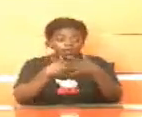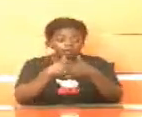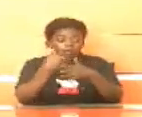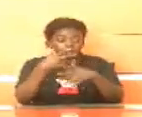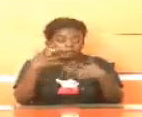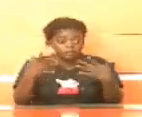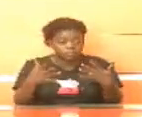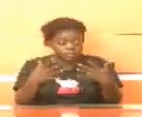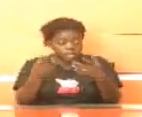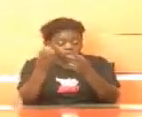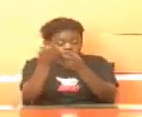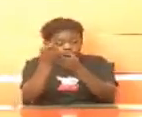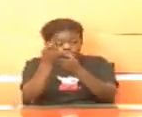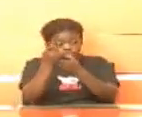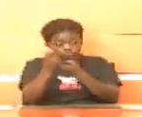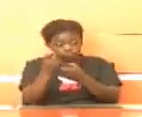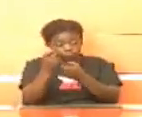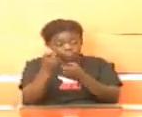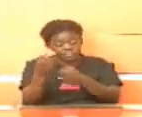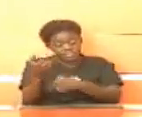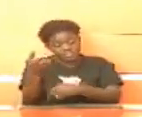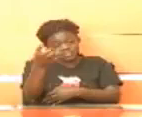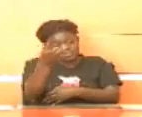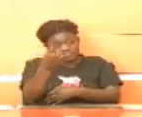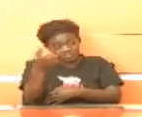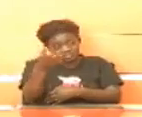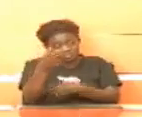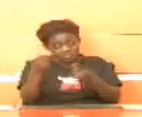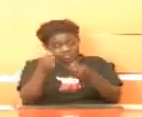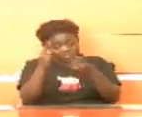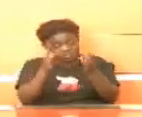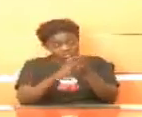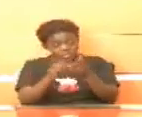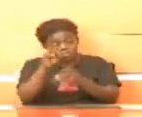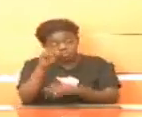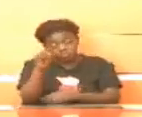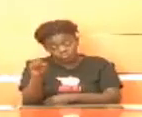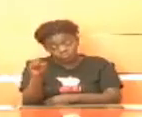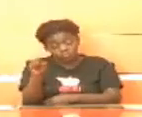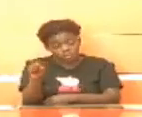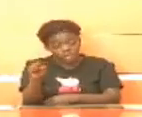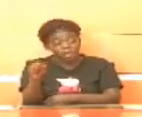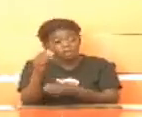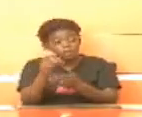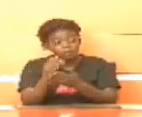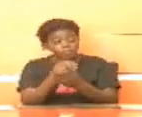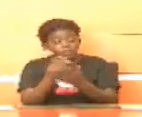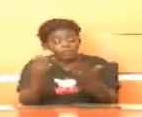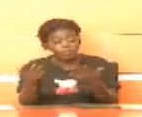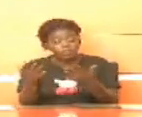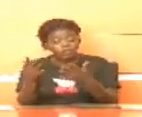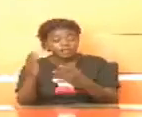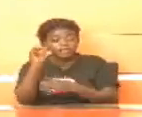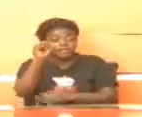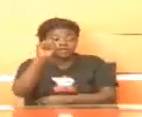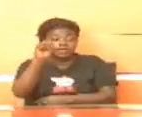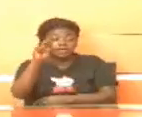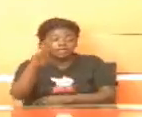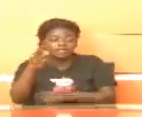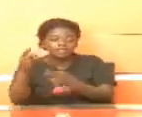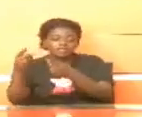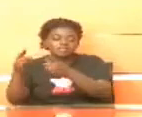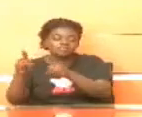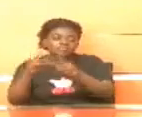kisika empewo nekigisengejja nekisikamu oxygen kubanga empewo erimu ebika by'empewo